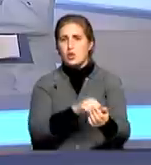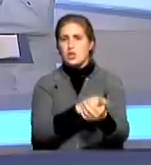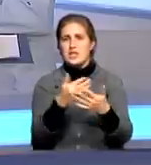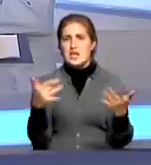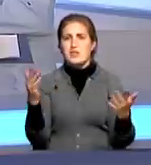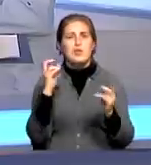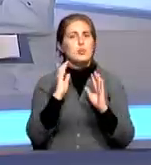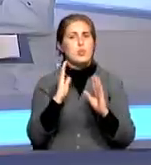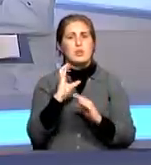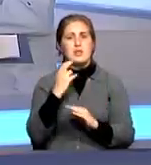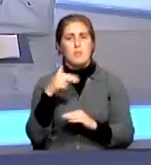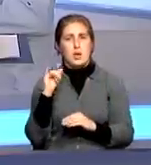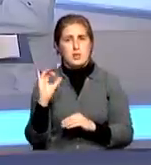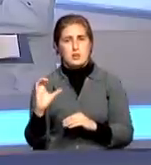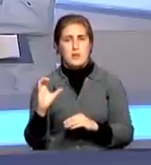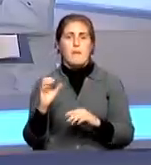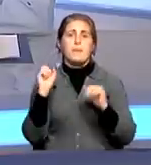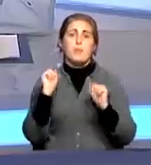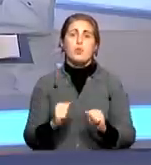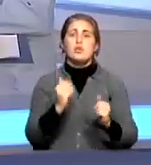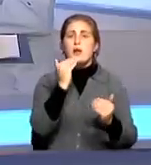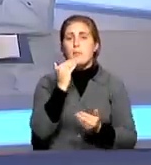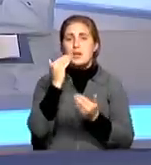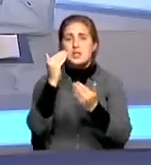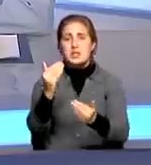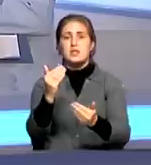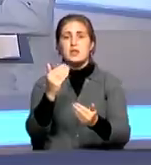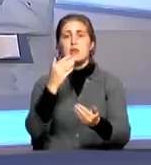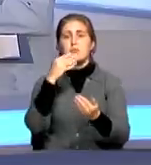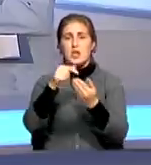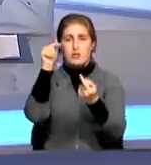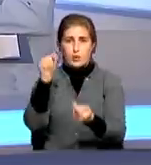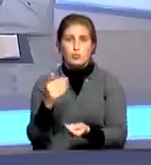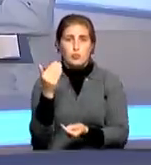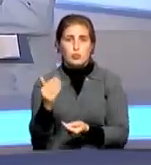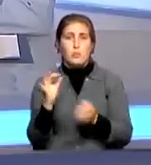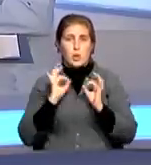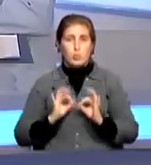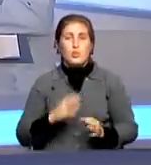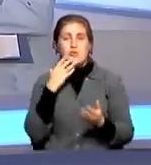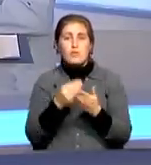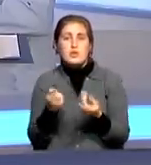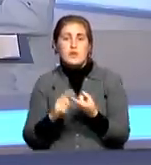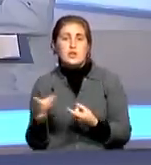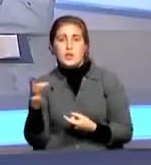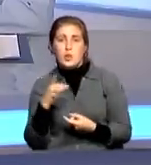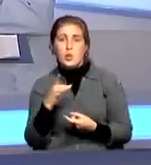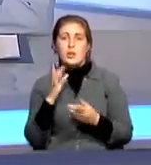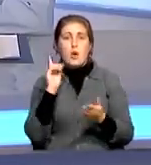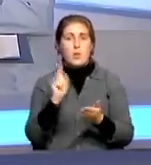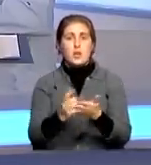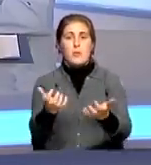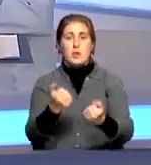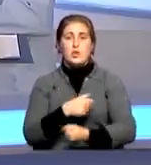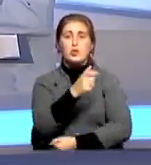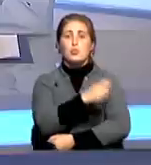спайсов, он может обратиться в соответствующую прокуратуру своего района, и его всегда примет дежурный